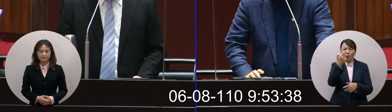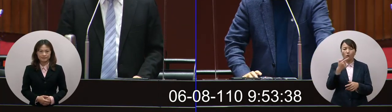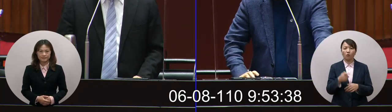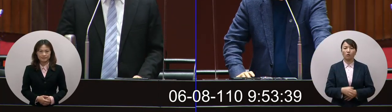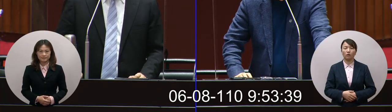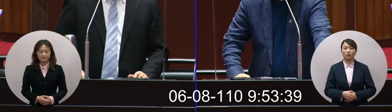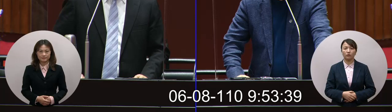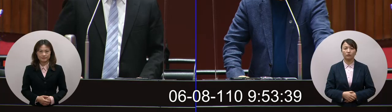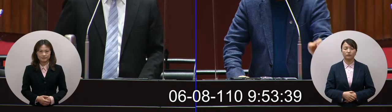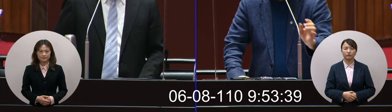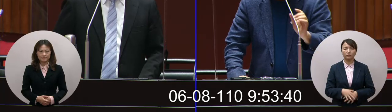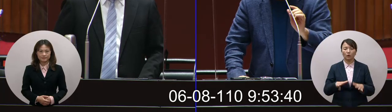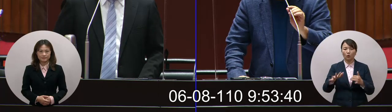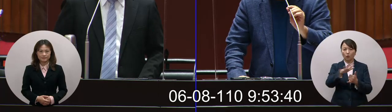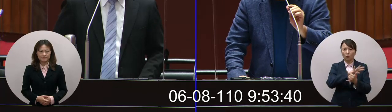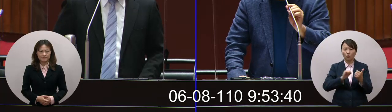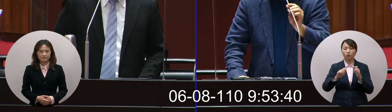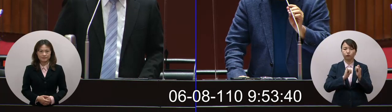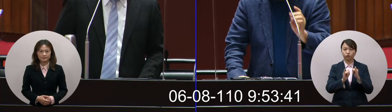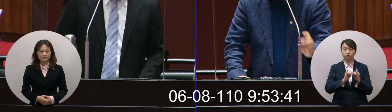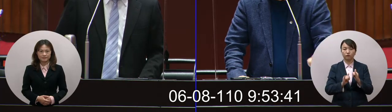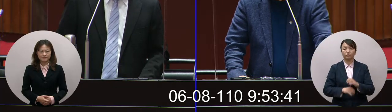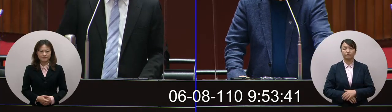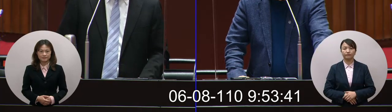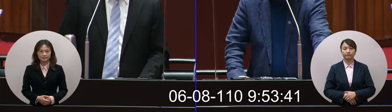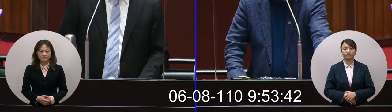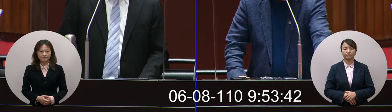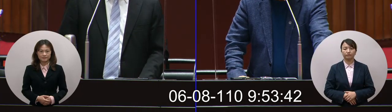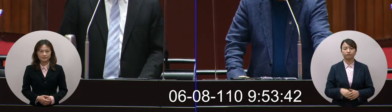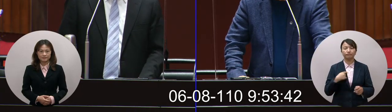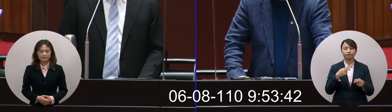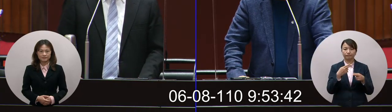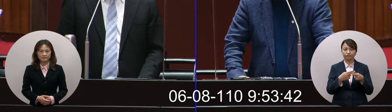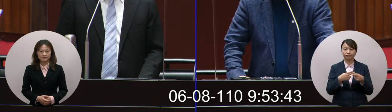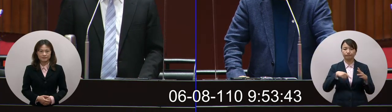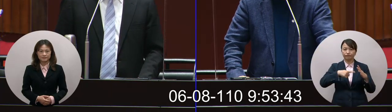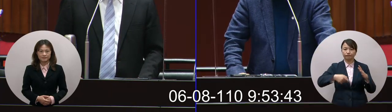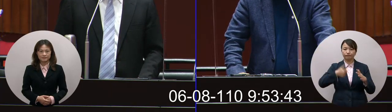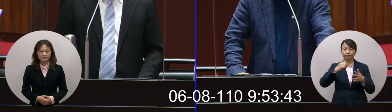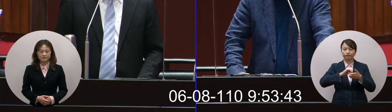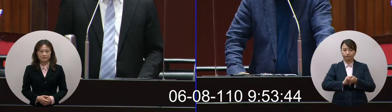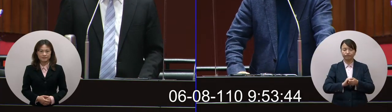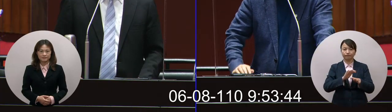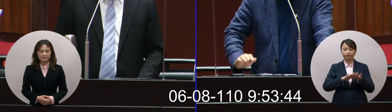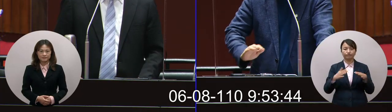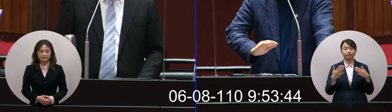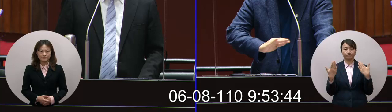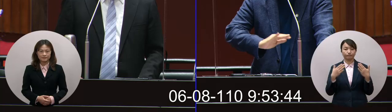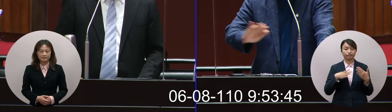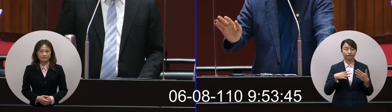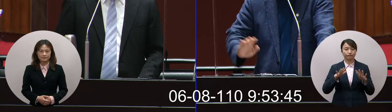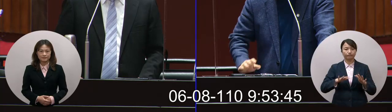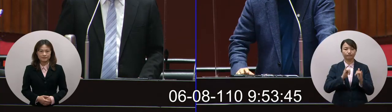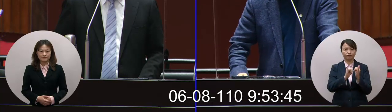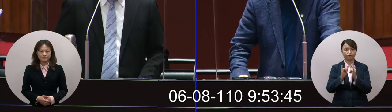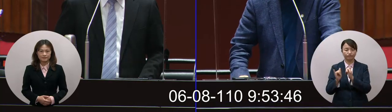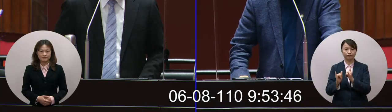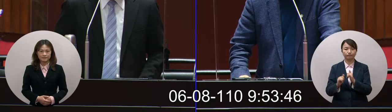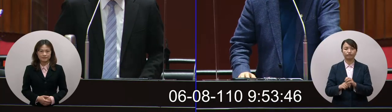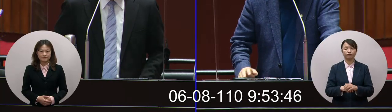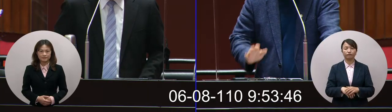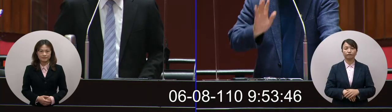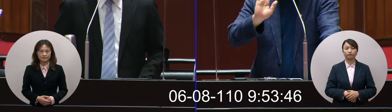那全国的民众啊，我相信院长一定非常清楚啊。现在社会上里